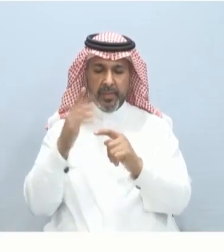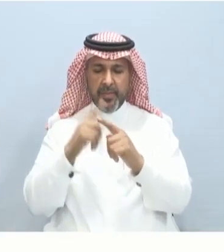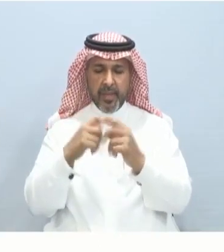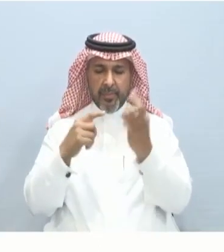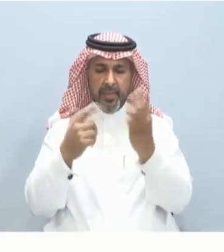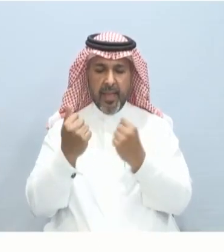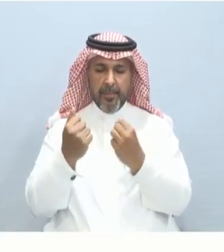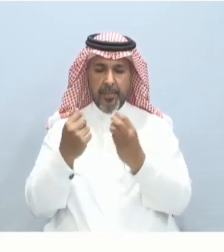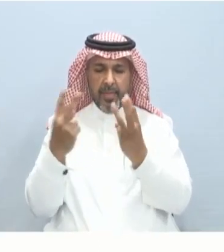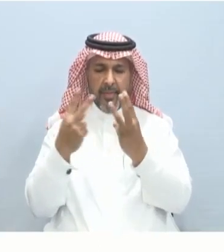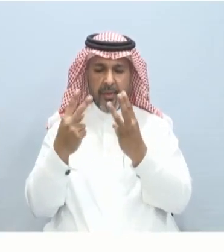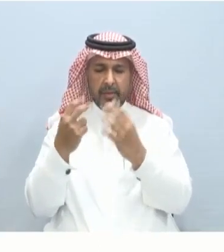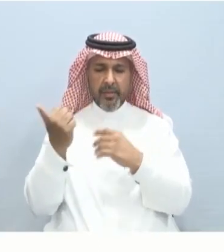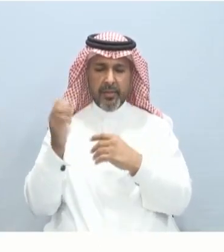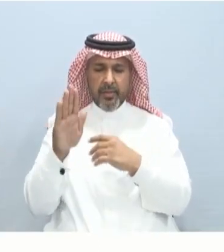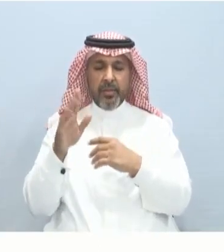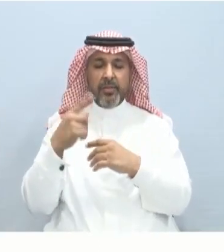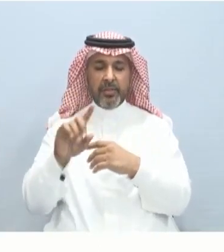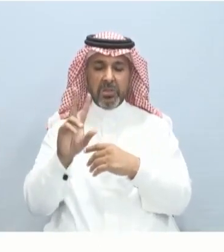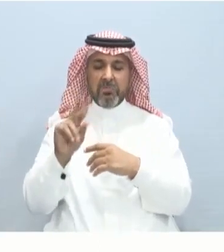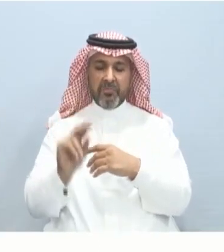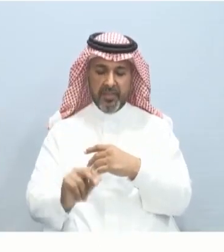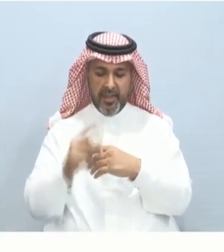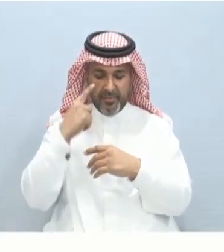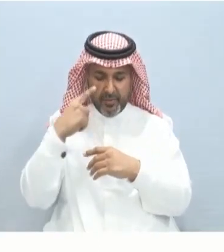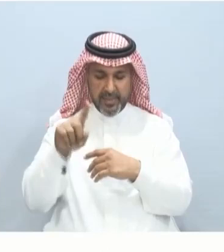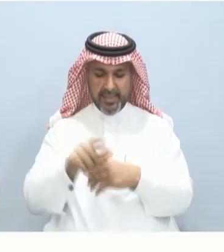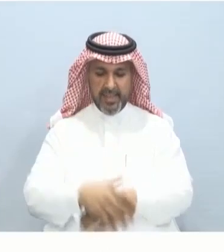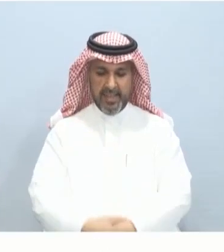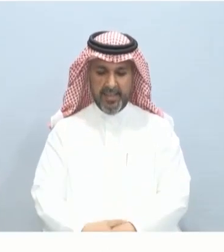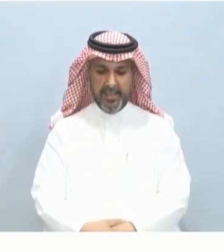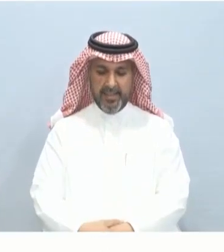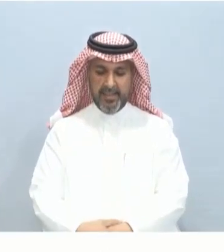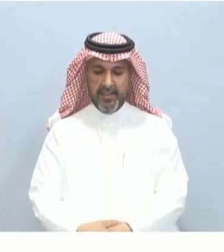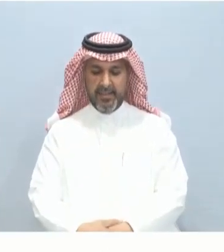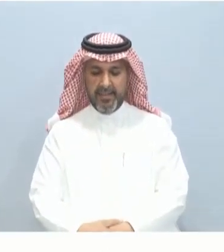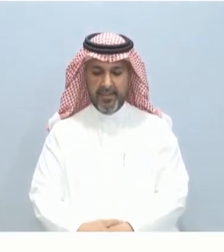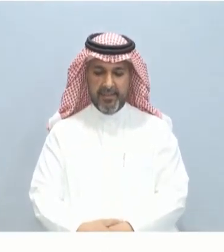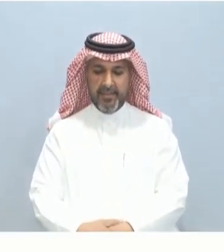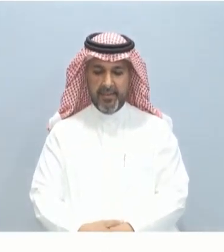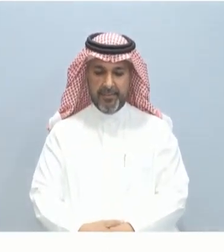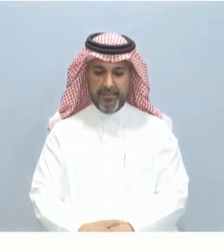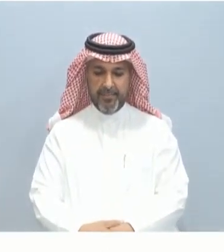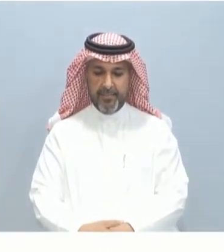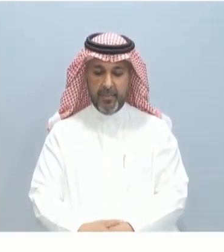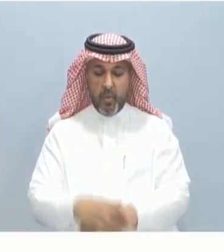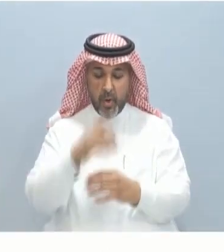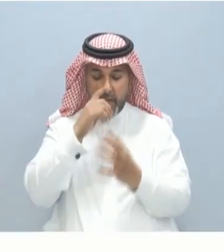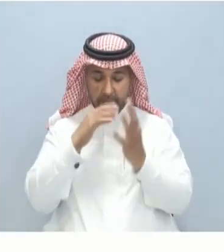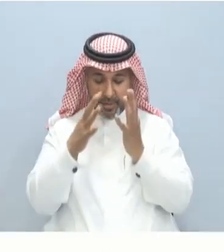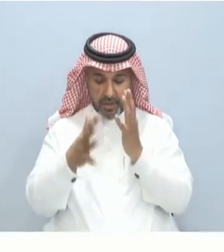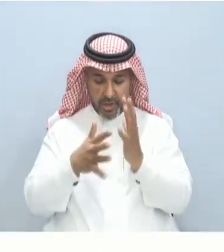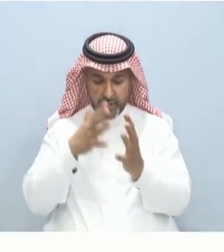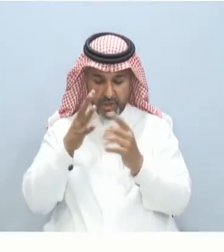تساوي الحد الاوسط لنرى اثنين ضرب سين ضرب ثلاثه تساوي سته سين نعم اذا تحقق الشرط الثاني